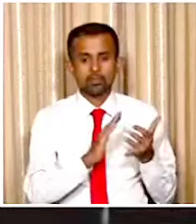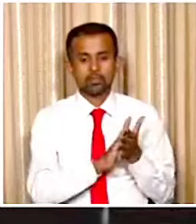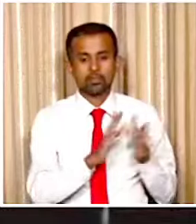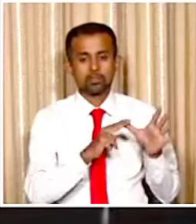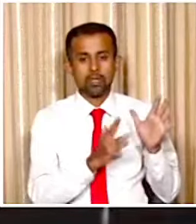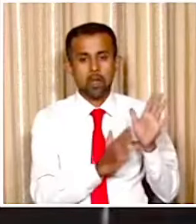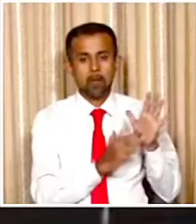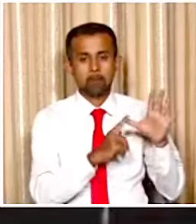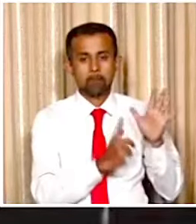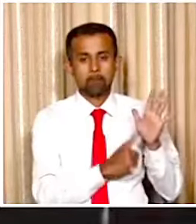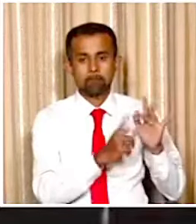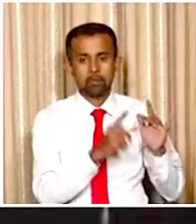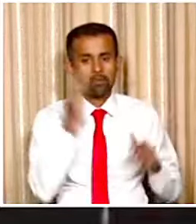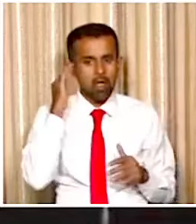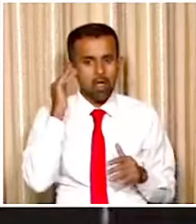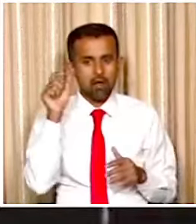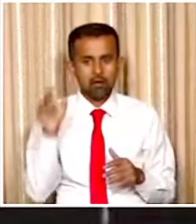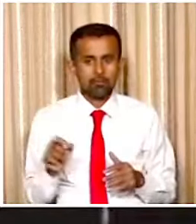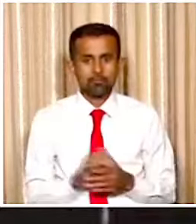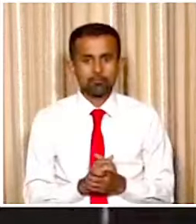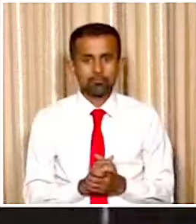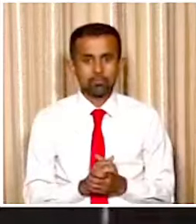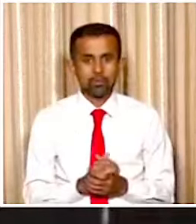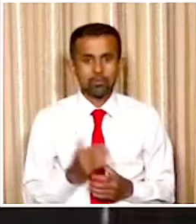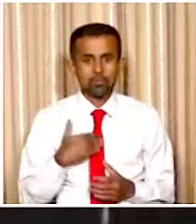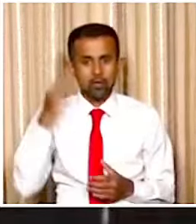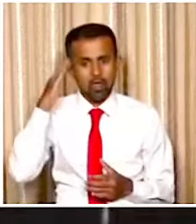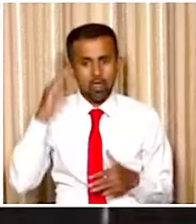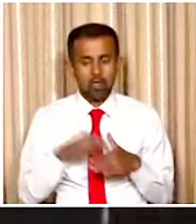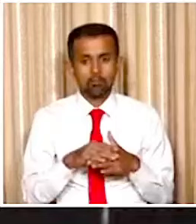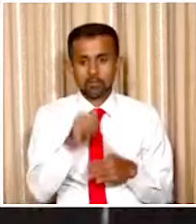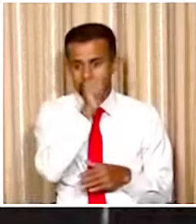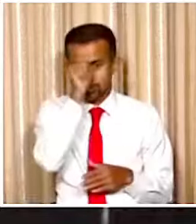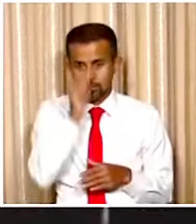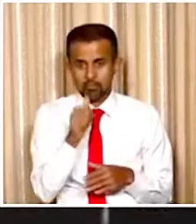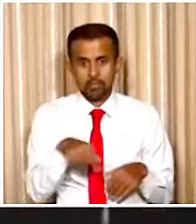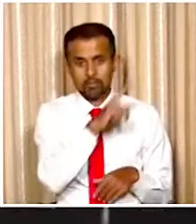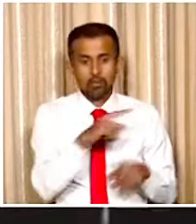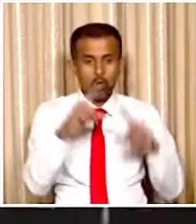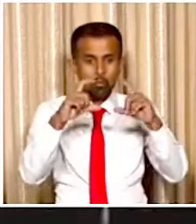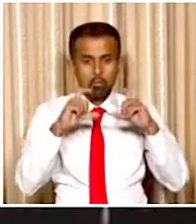ශාමලි පෙරේරා කියන කාන්තාව මම මගේ බිරිඳත් එක්ක පල්ලි ගිය අවස්ථාවක ෆොටෝ එකක් අරගෙන